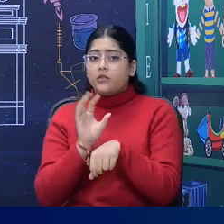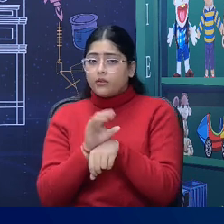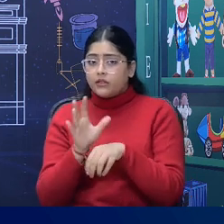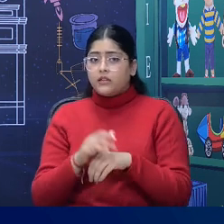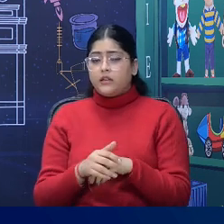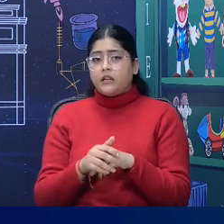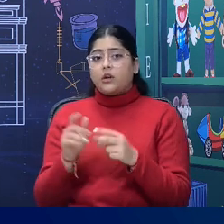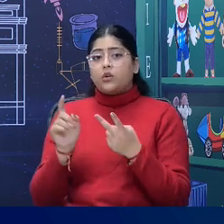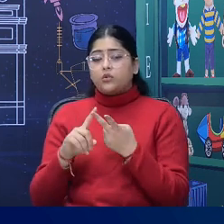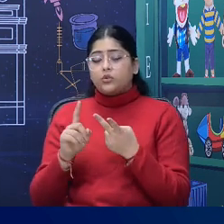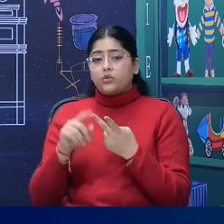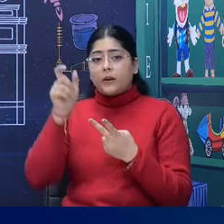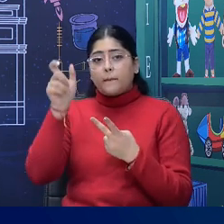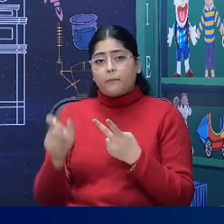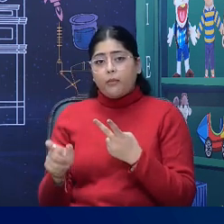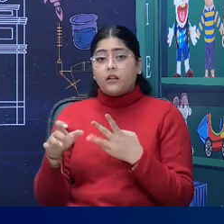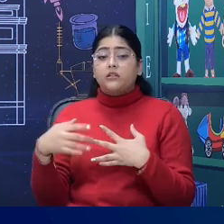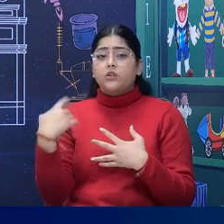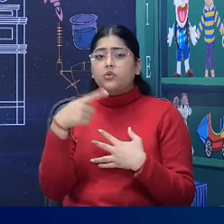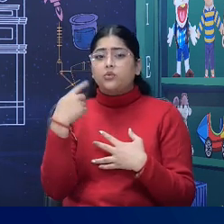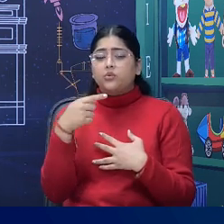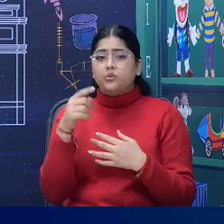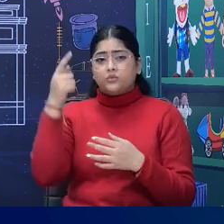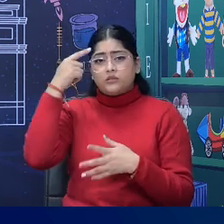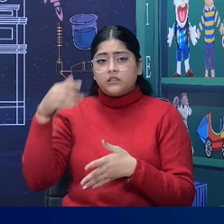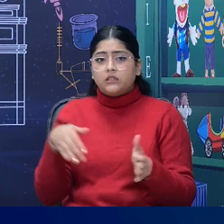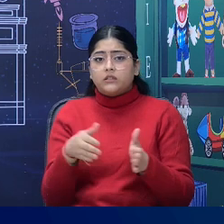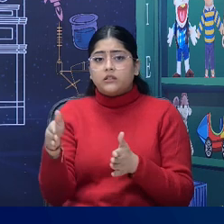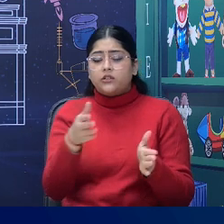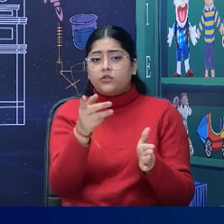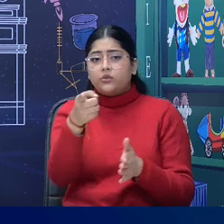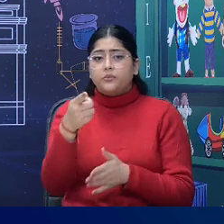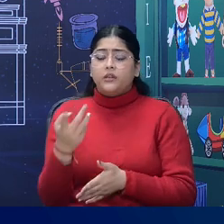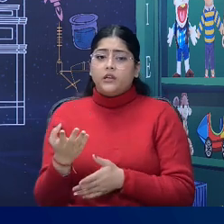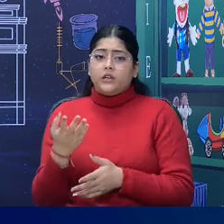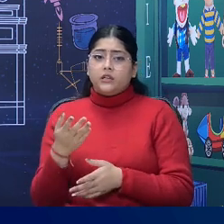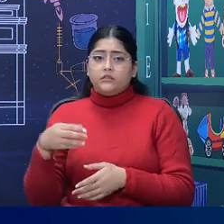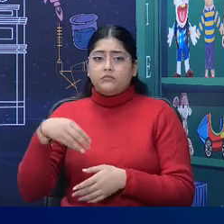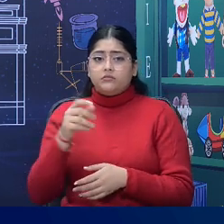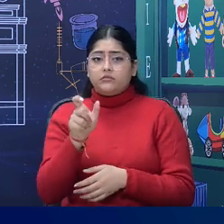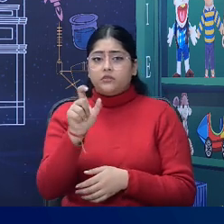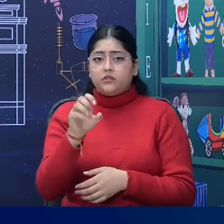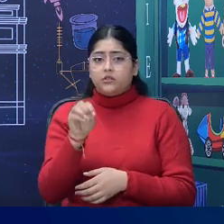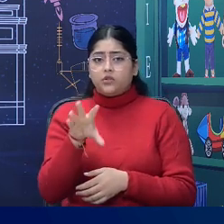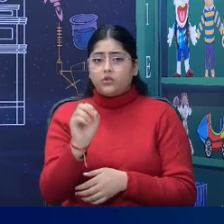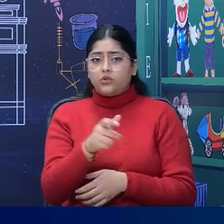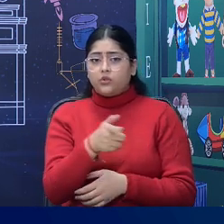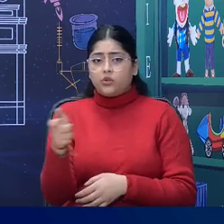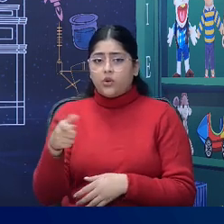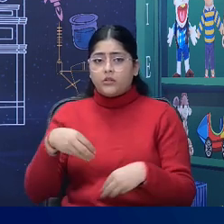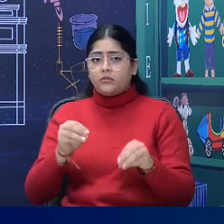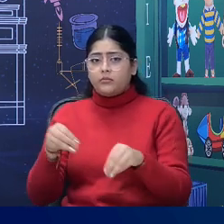में या तो वो टॉर्च बेचता फिर रहा है ऐसी आवाजें लगा रहा है जी तो दोनों में कोई समानता आपको अनुभव हो रही है कि दोनों में कोई दूर-दूर तक समानता